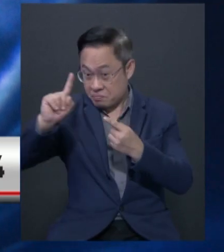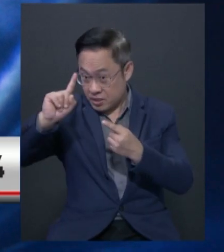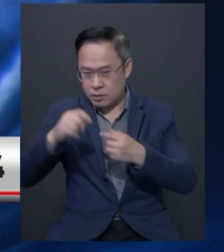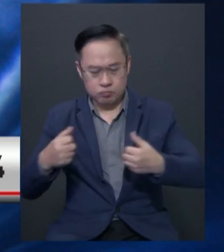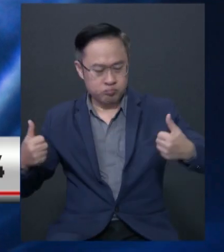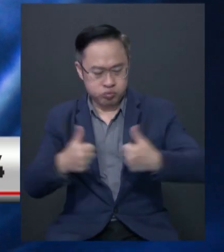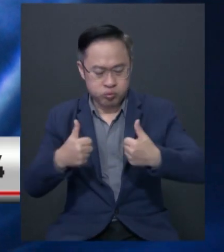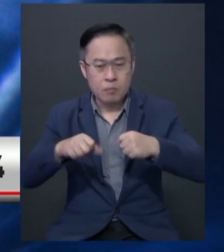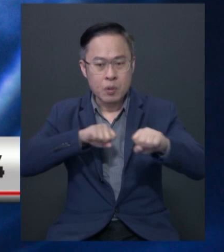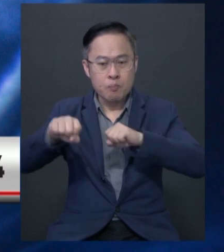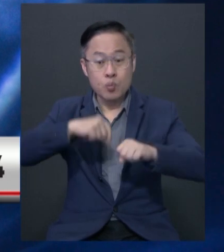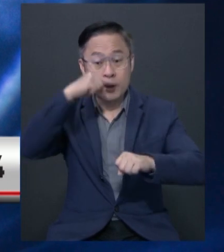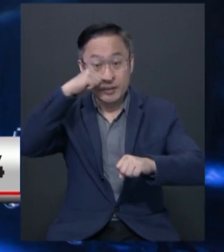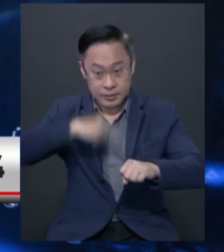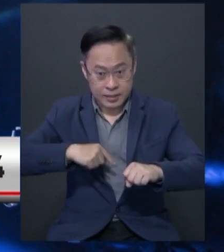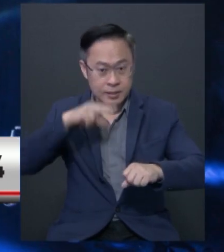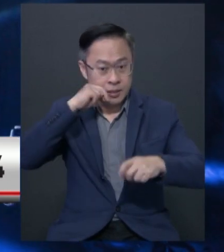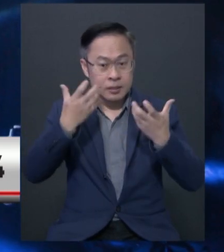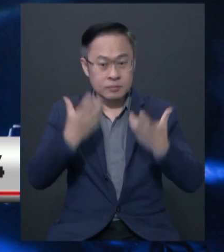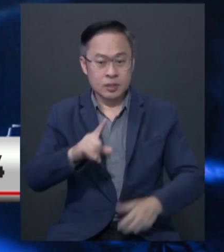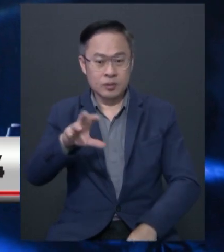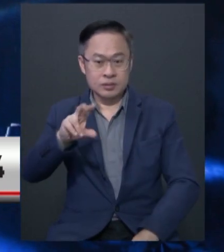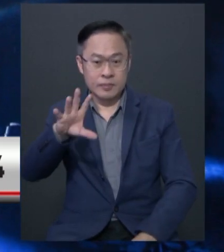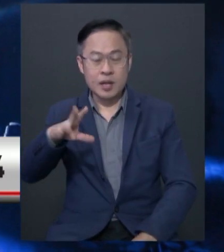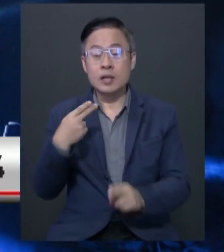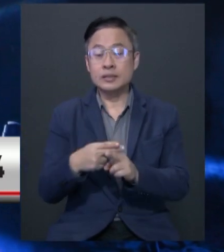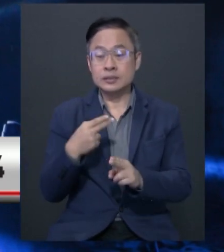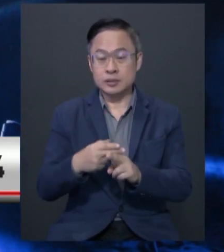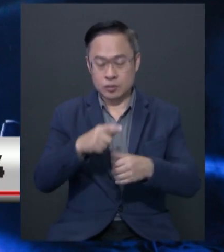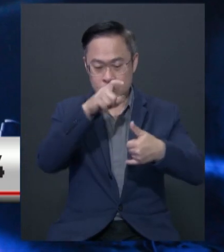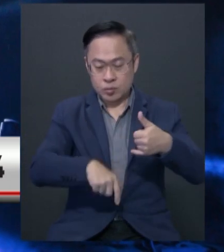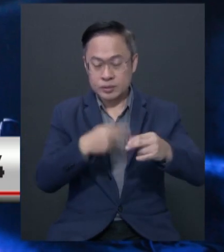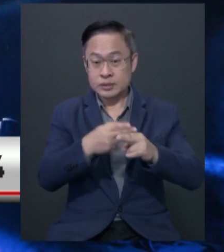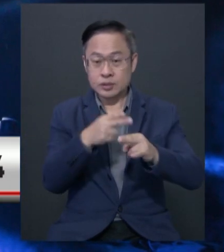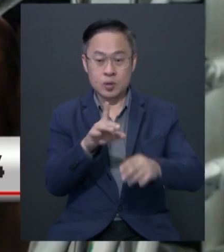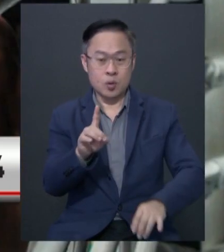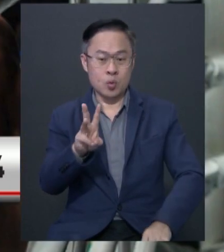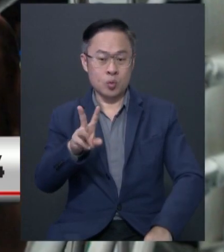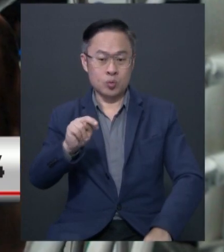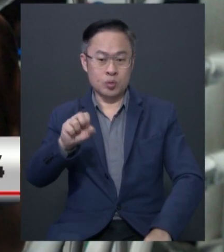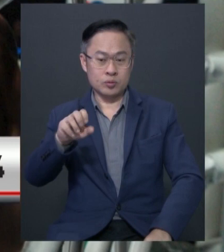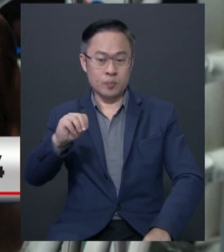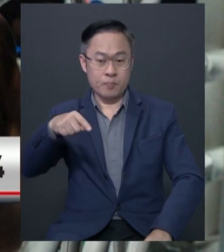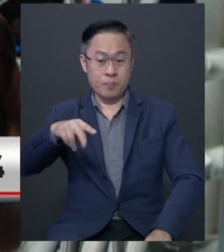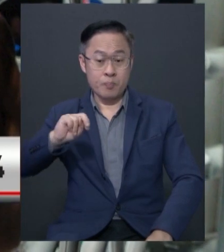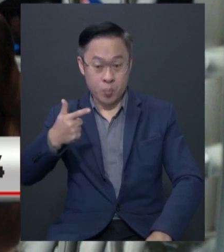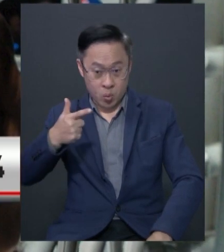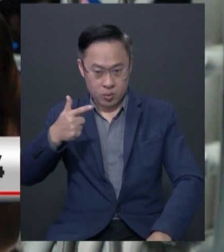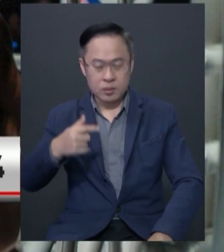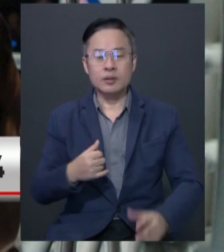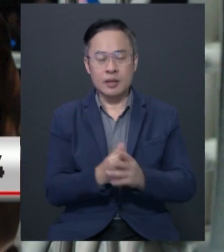ครับพิกัด Firewas 135ปอนด์ครับเป็นการเจอกันระหว่างดวงสมพงษ์จิตรเมืองนนท์ครับนักมวยจอมบู๊ที่ได้โอกาสกลับมา